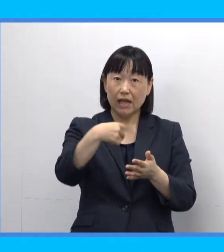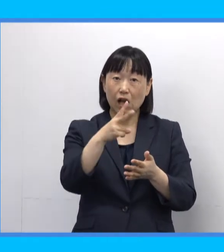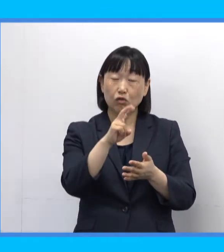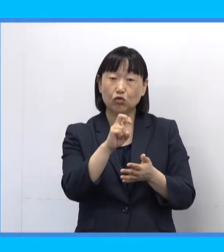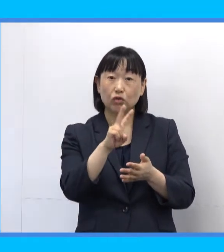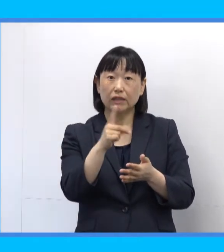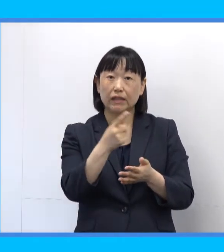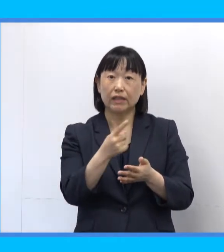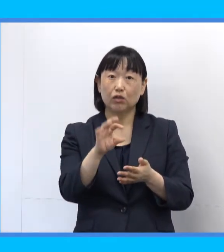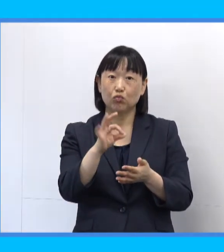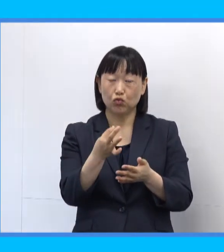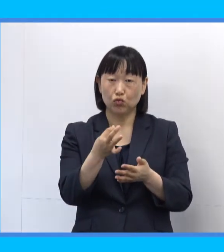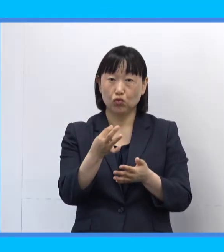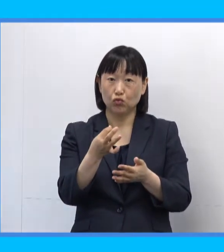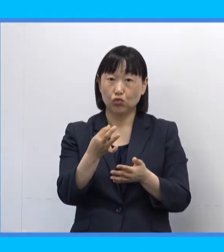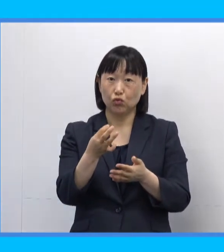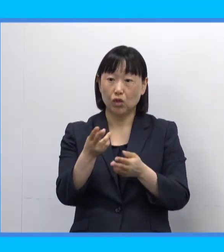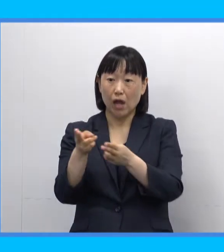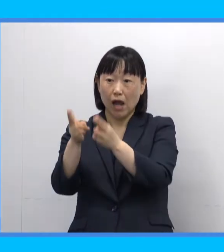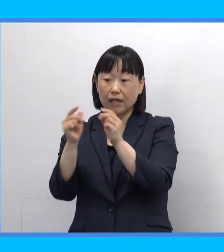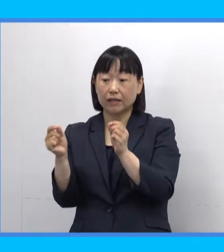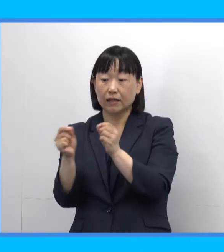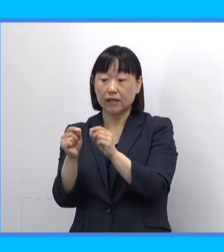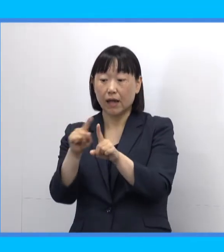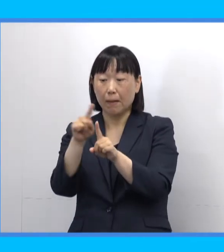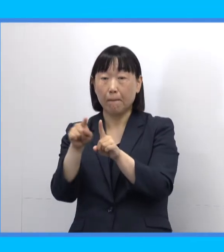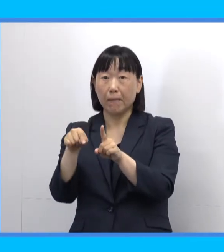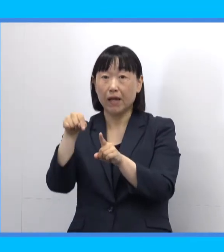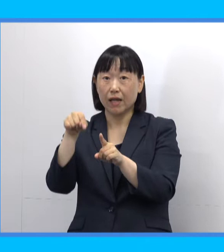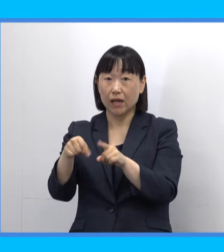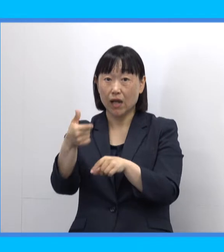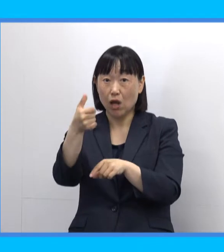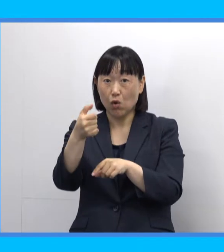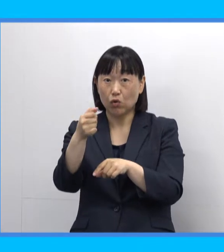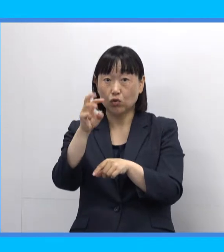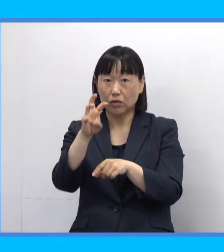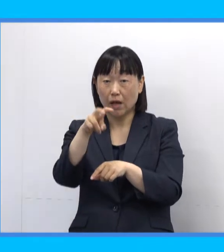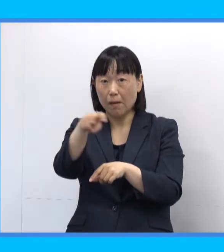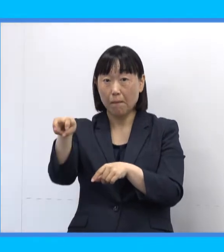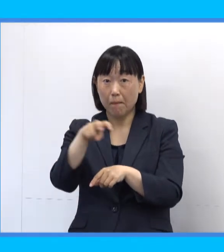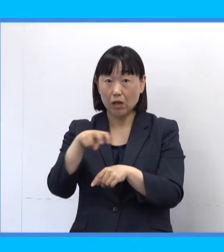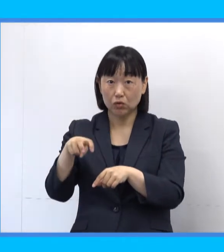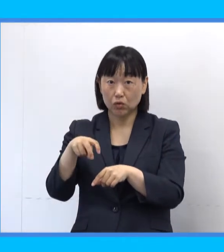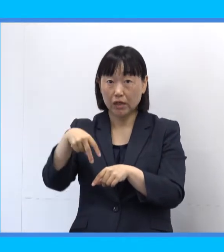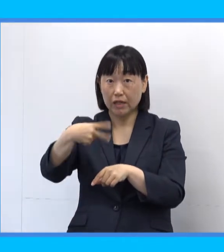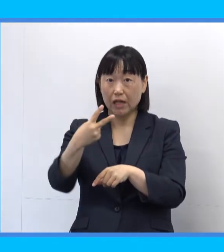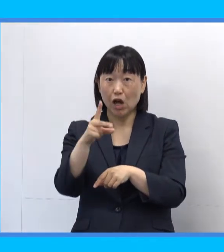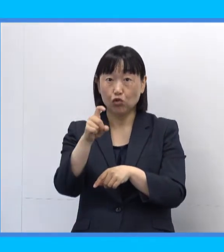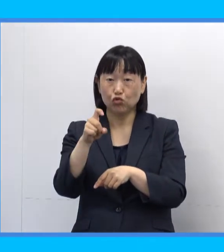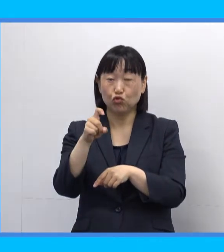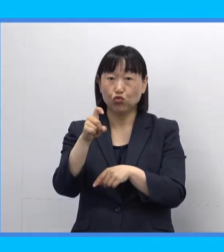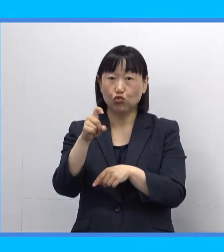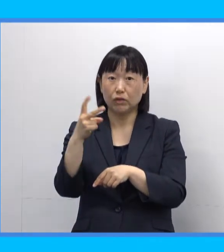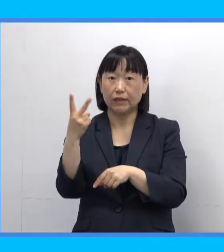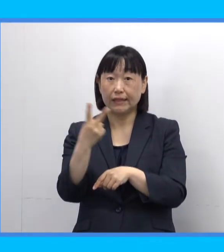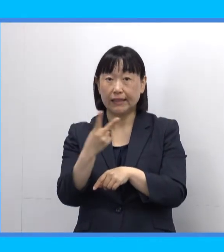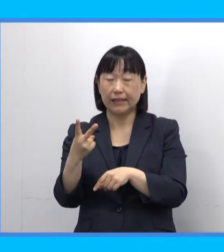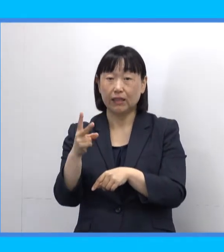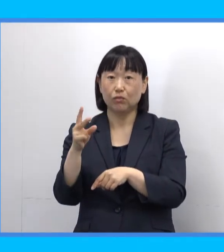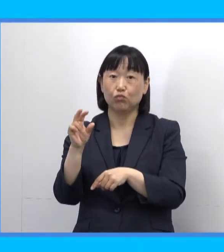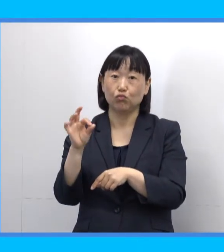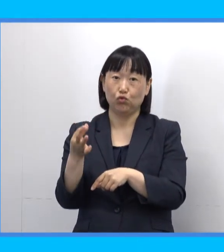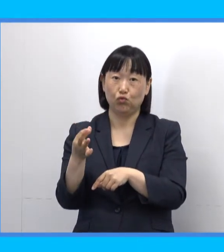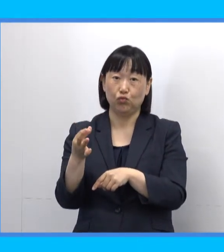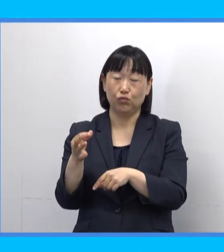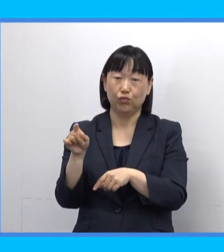分、殿橋に近い B 席が53マス212人分